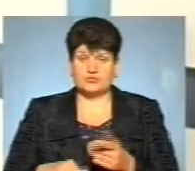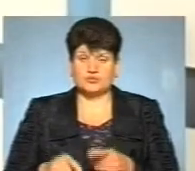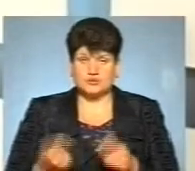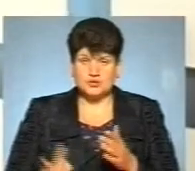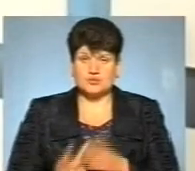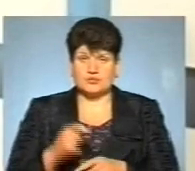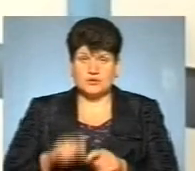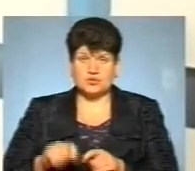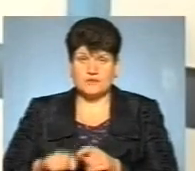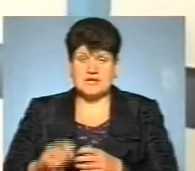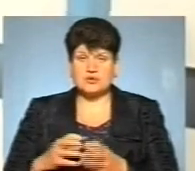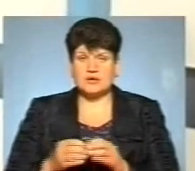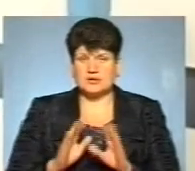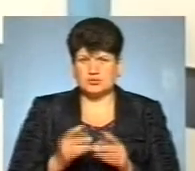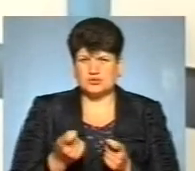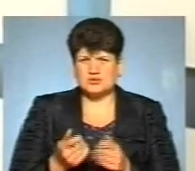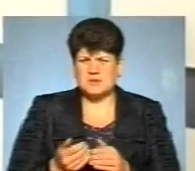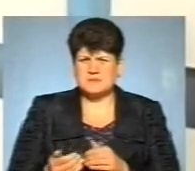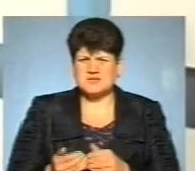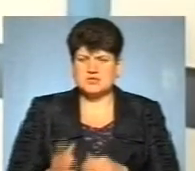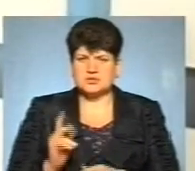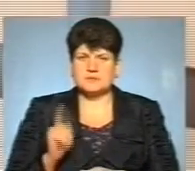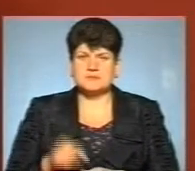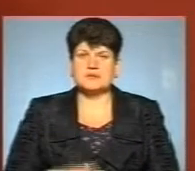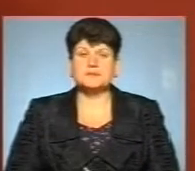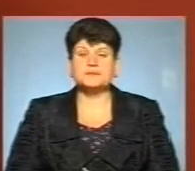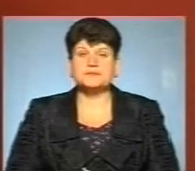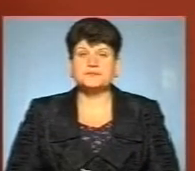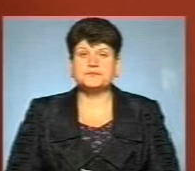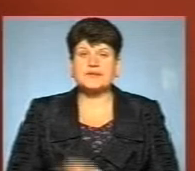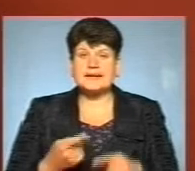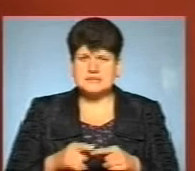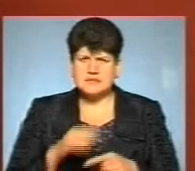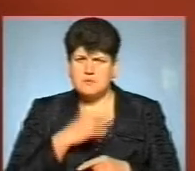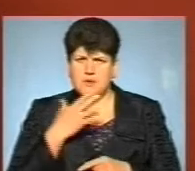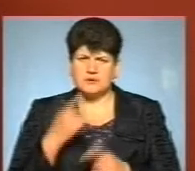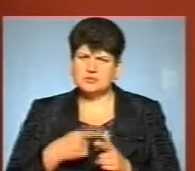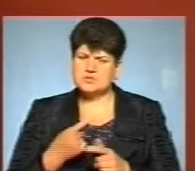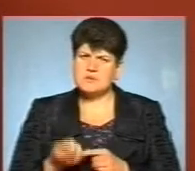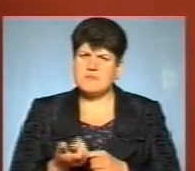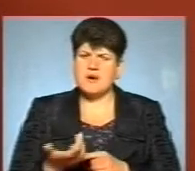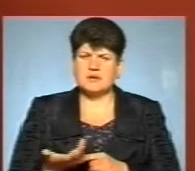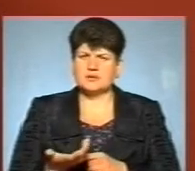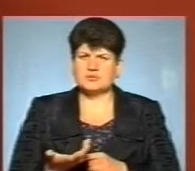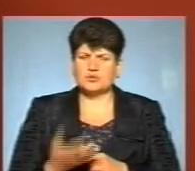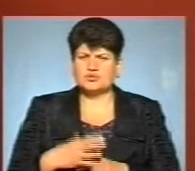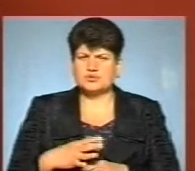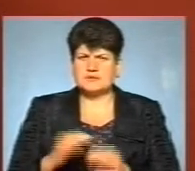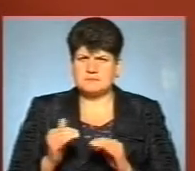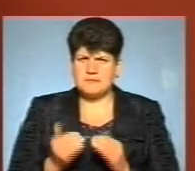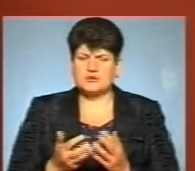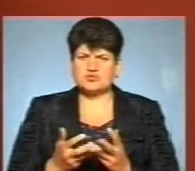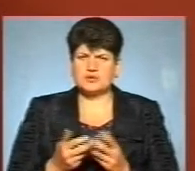тестування, результати будуть трішечки пізніше відомі. Це багато чи мало? Тобто якось очікувалося меншу